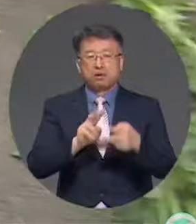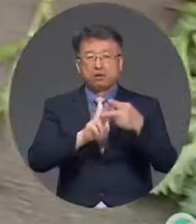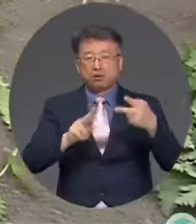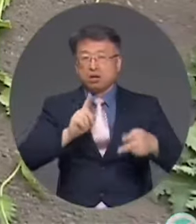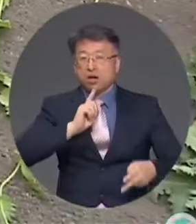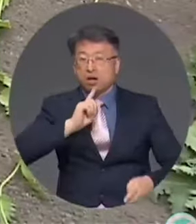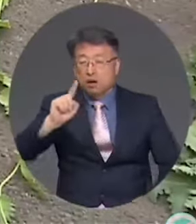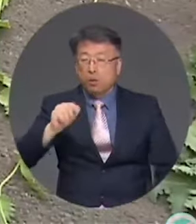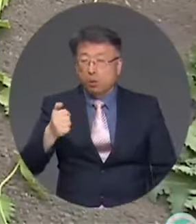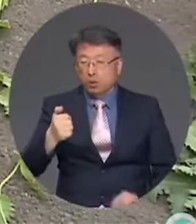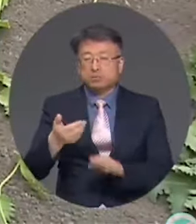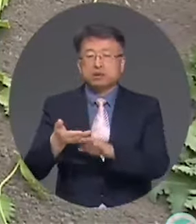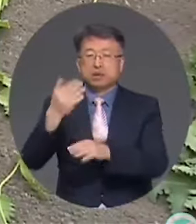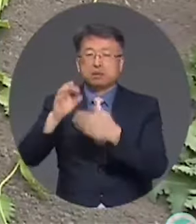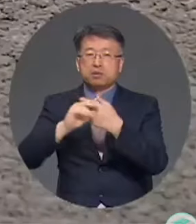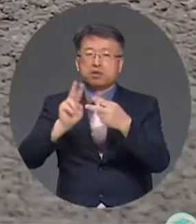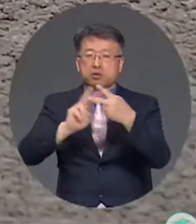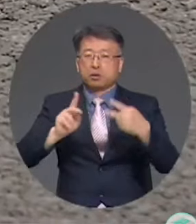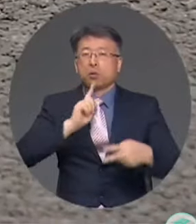대상인 50주를 넘긴 겁니다.